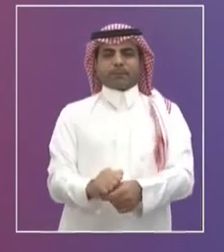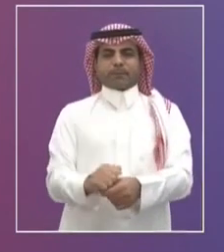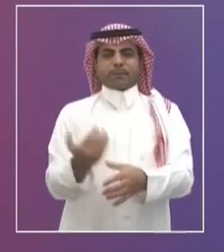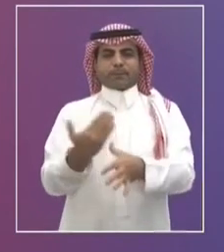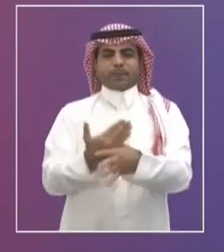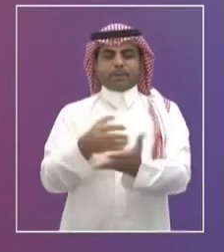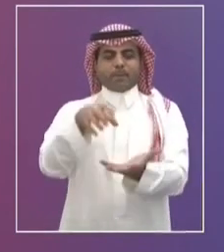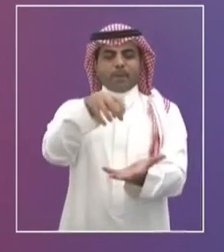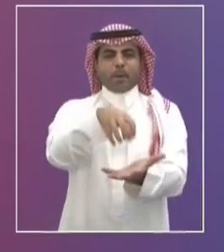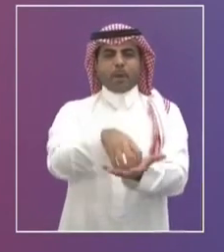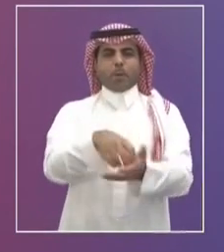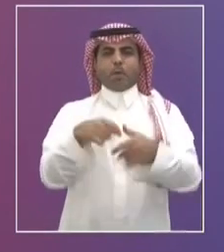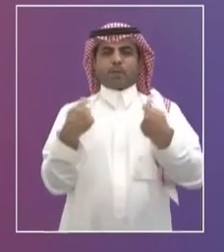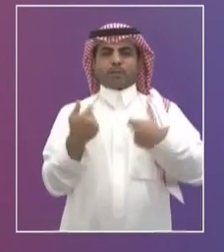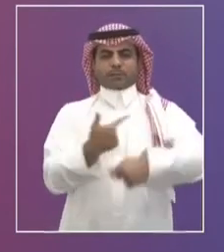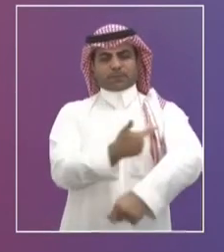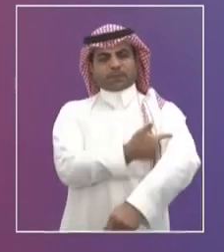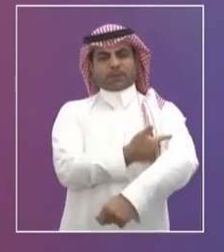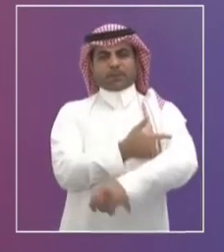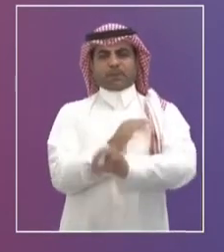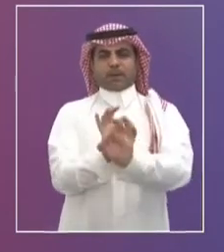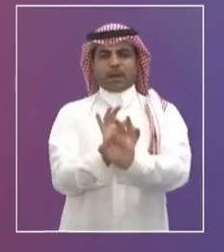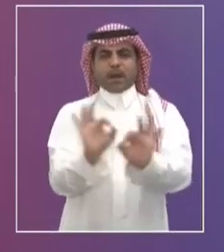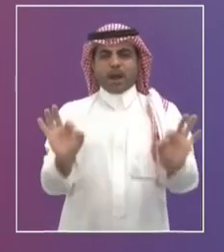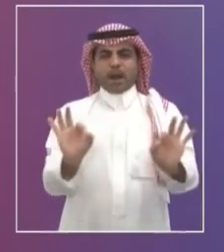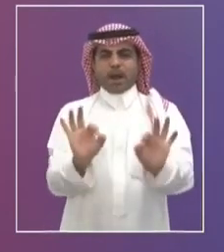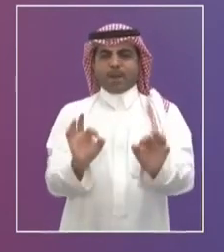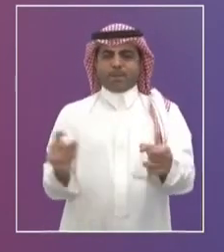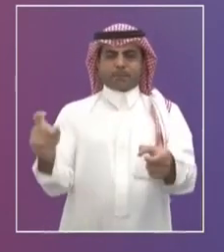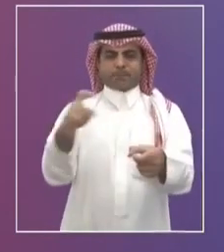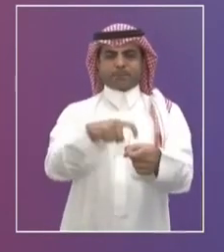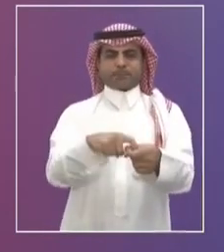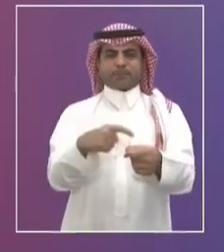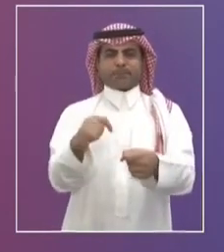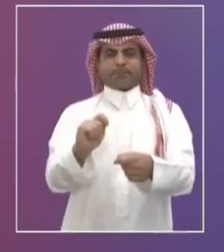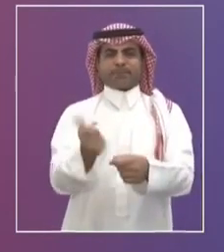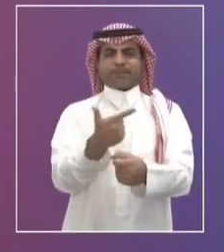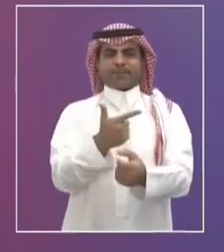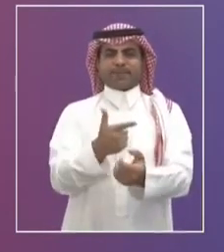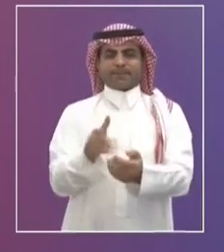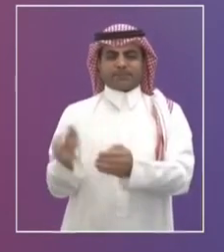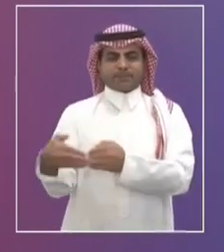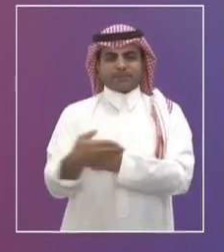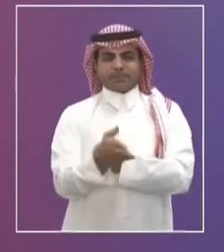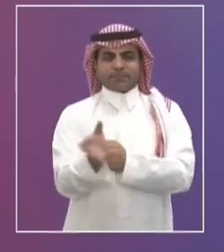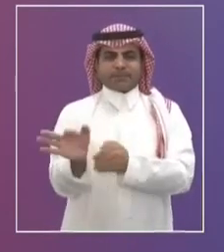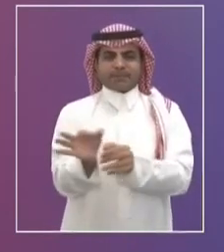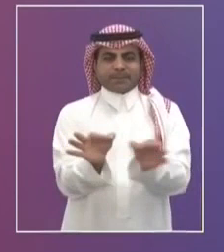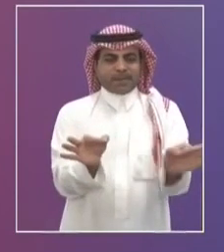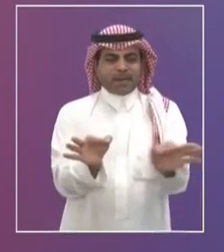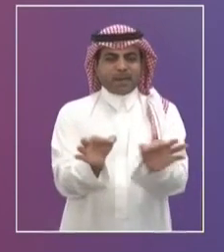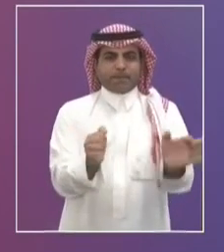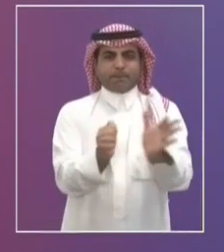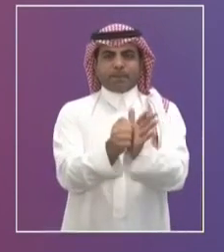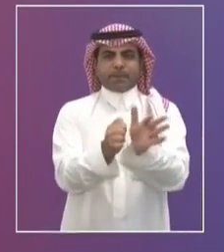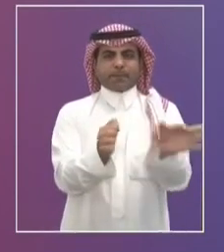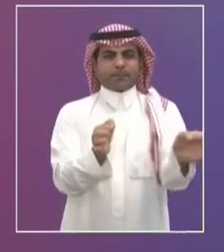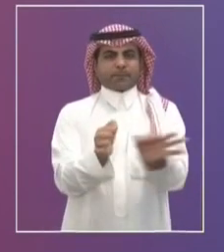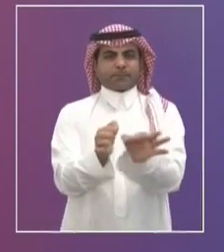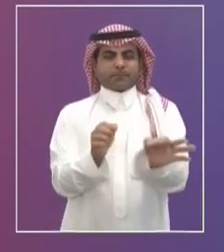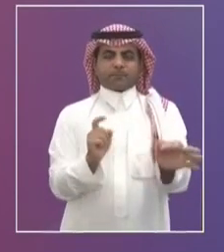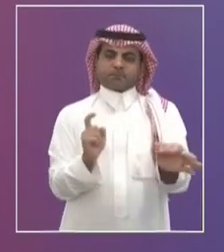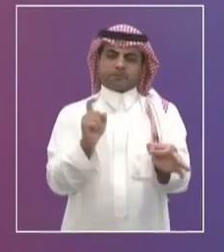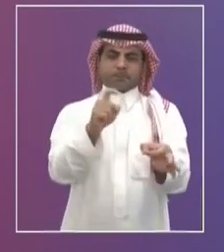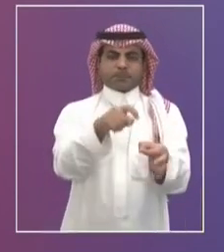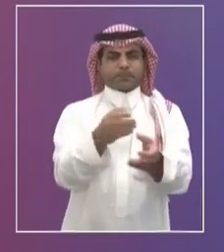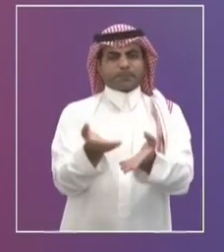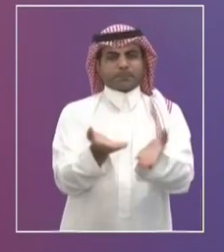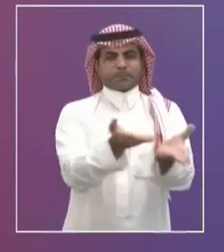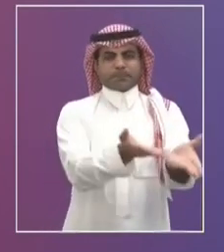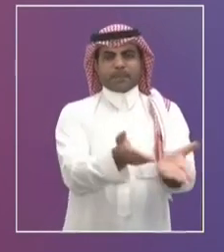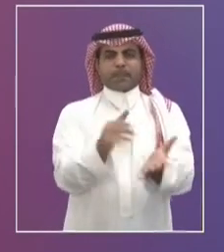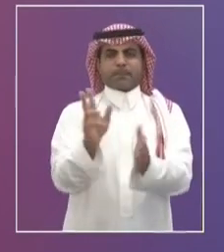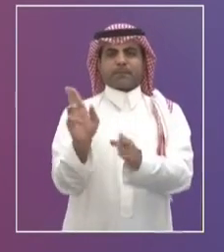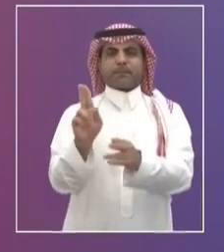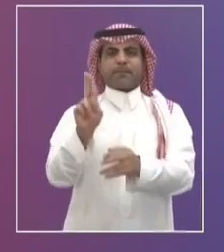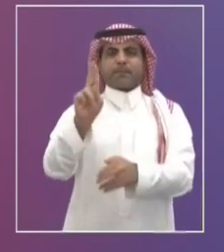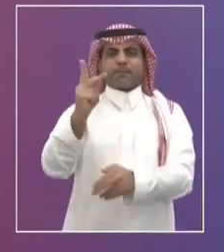وزارة الصحة، والذي سيوصلك إلى أقرب العيادات المخصصة لهذه الخدمة من